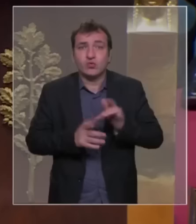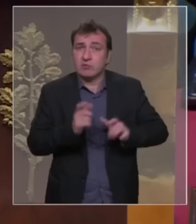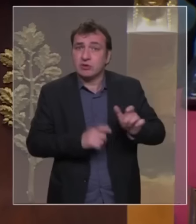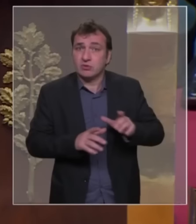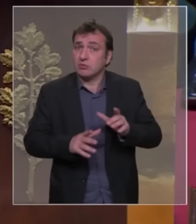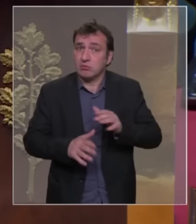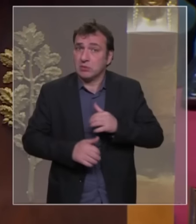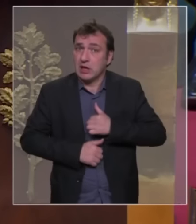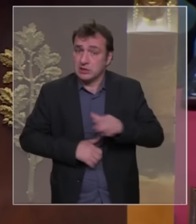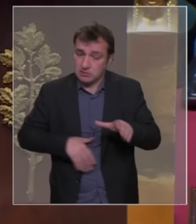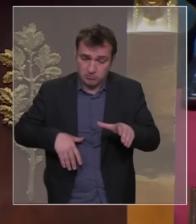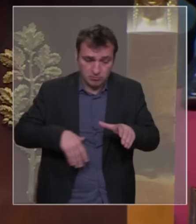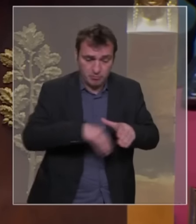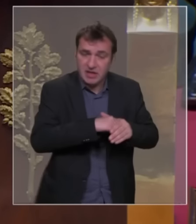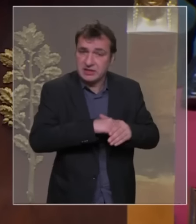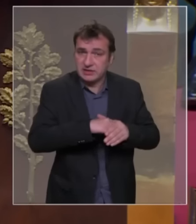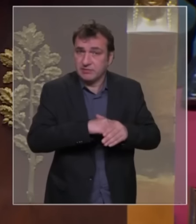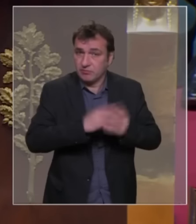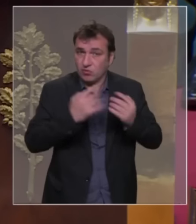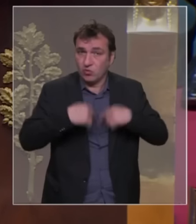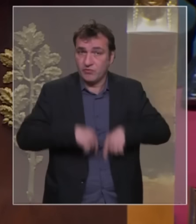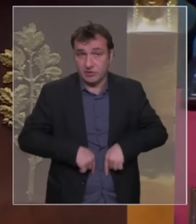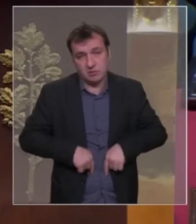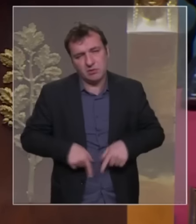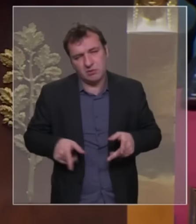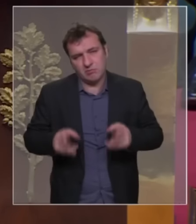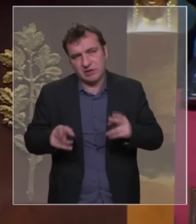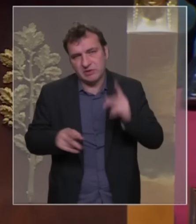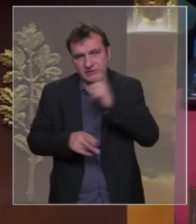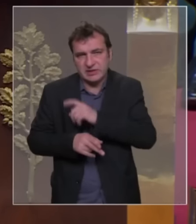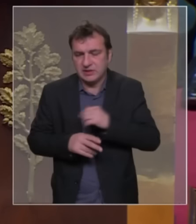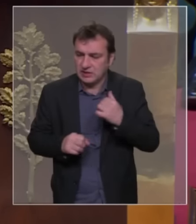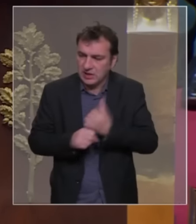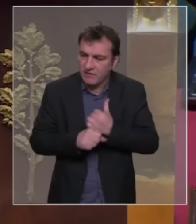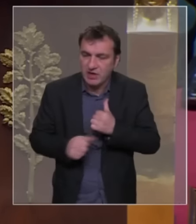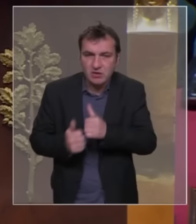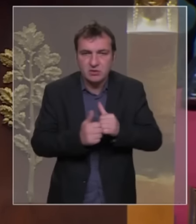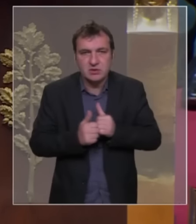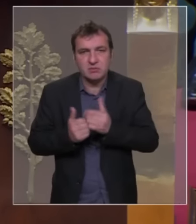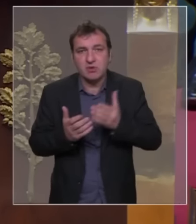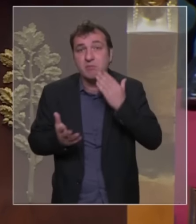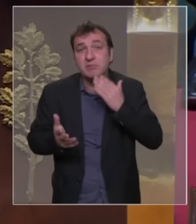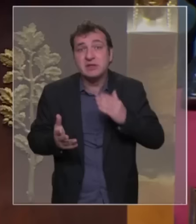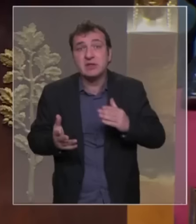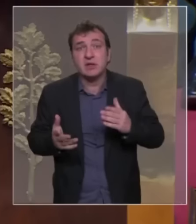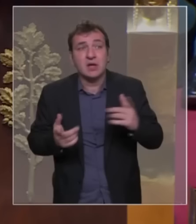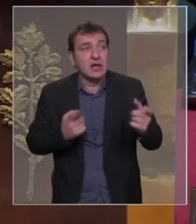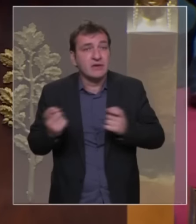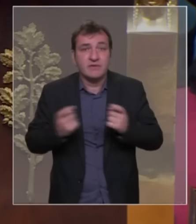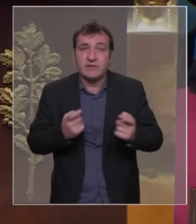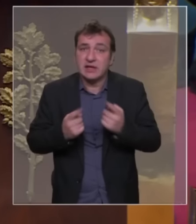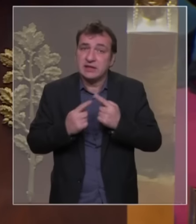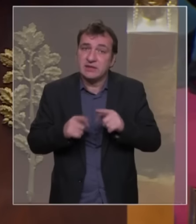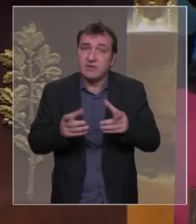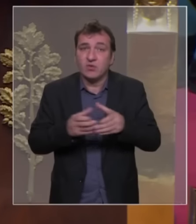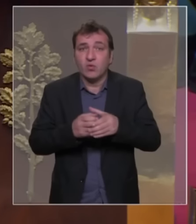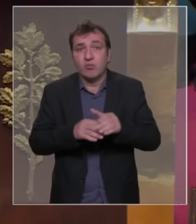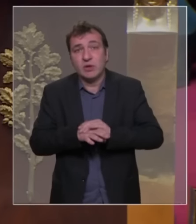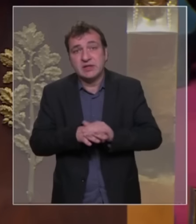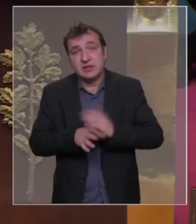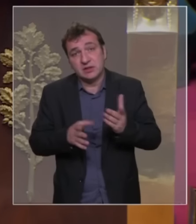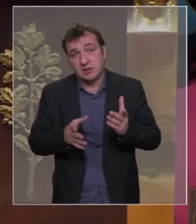partie de cette équipe de France dans une période très difficile, de travailler ensemble, et même s'ils ne viennent pas du même endroit,